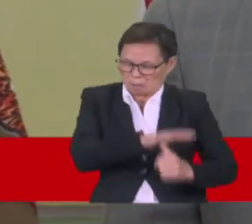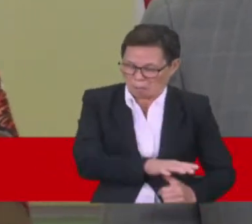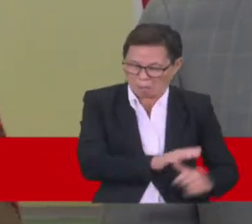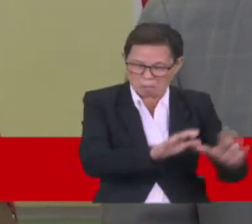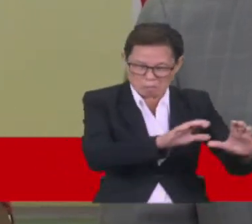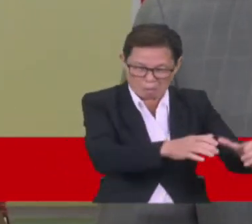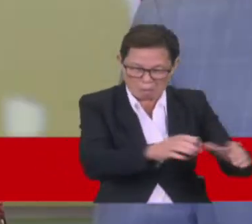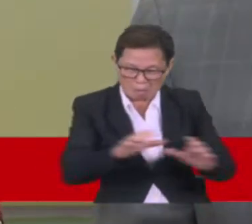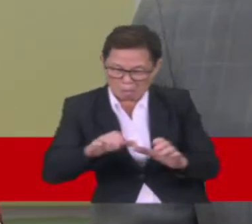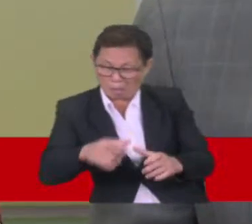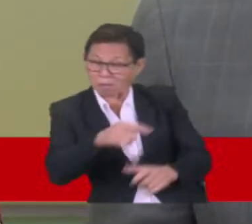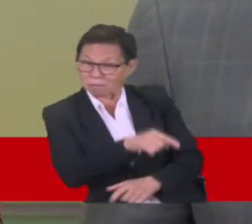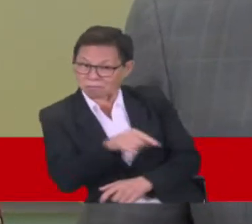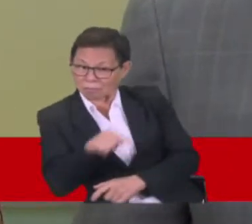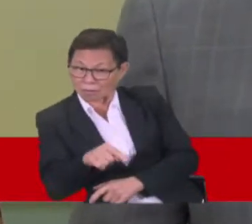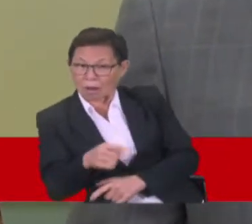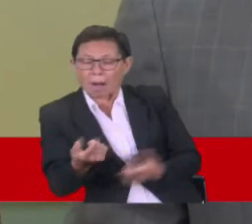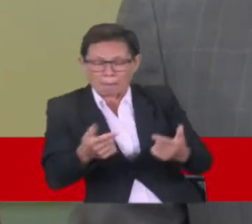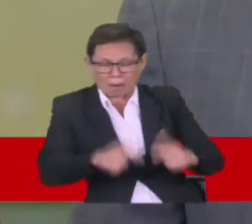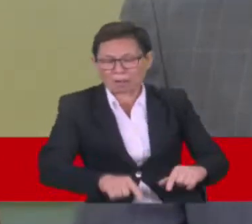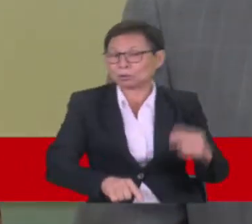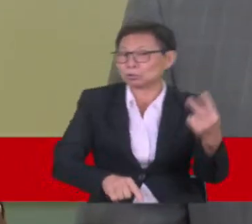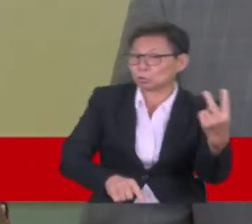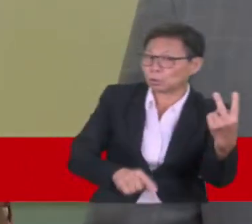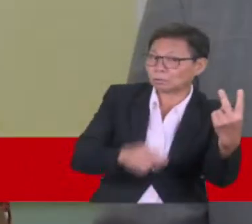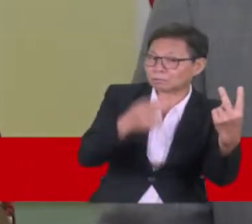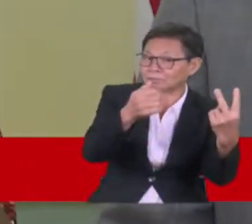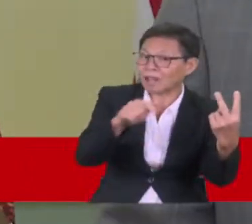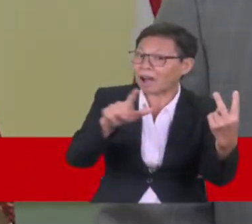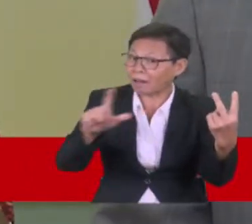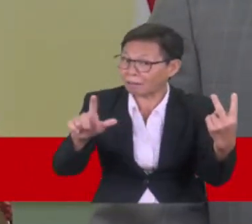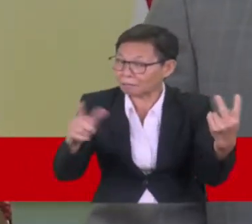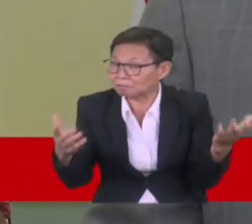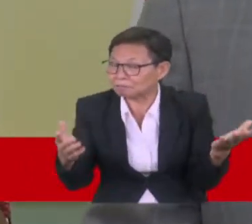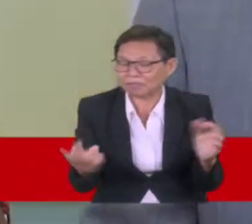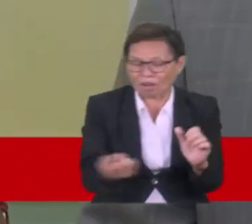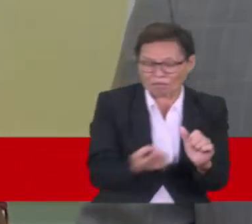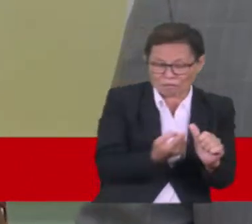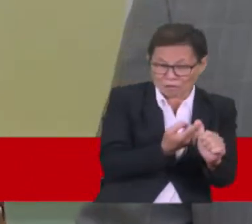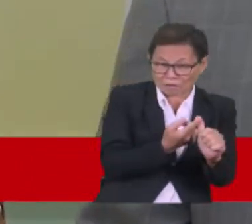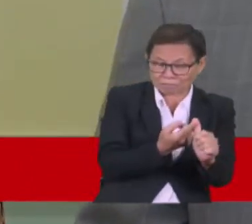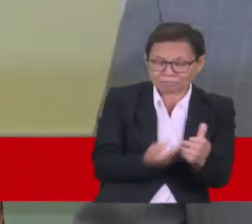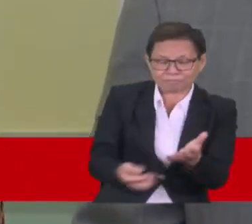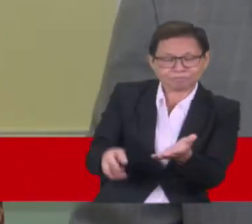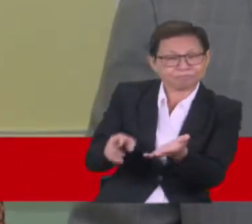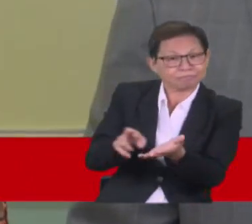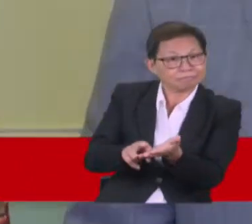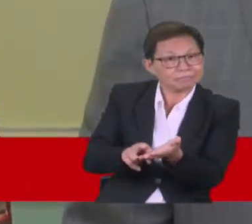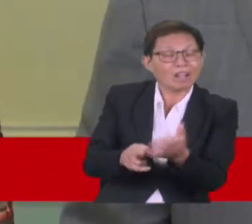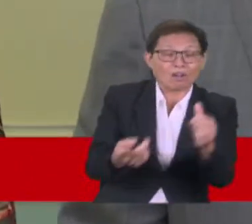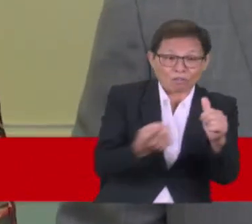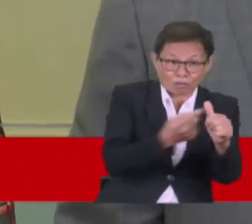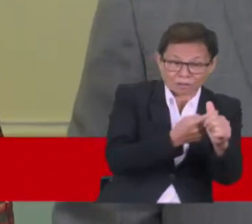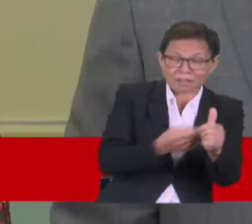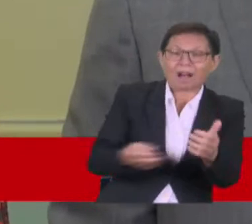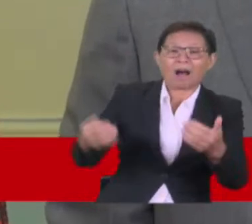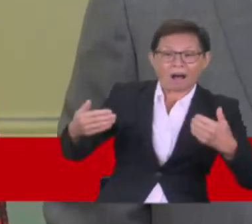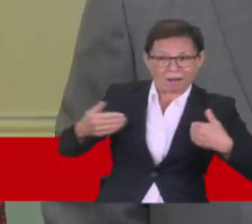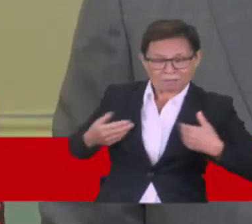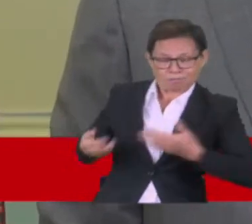yang berlaku ada dua hal pertama adalah laporan yang